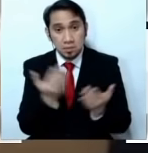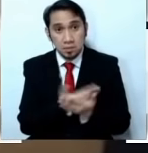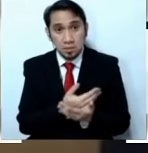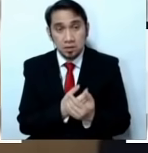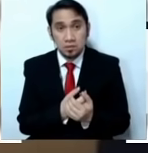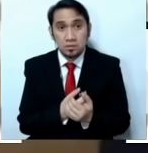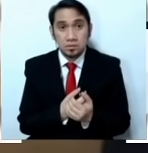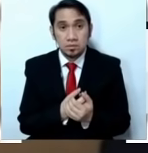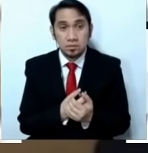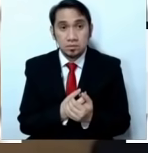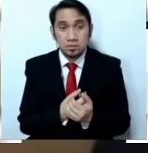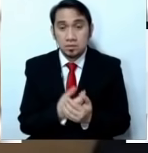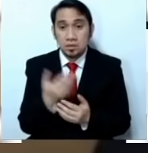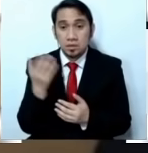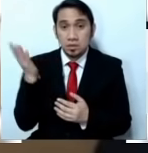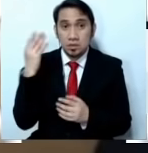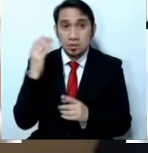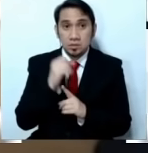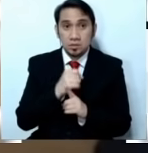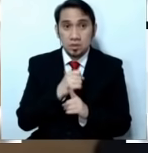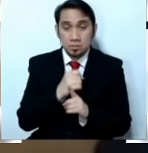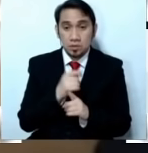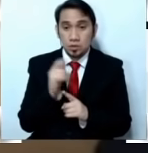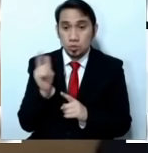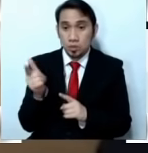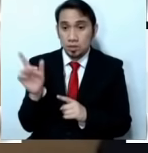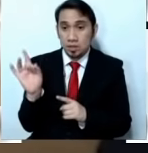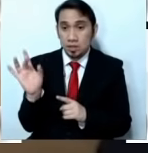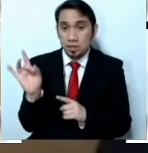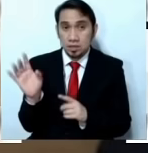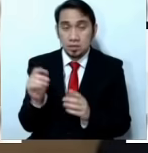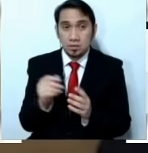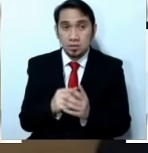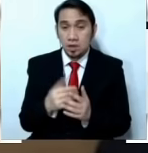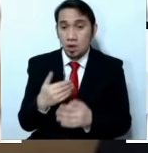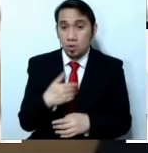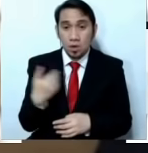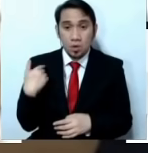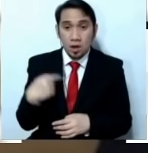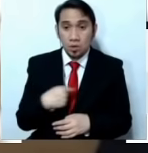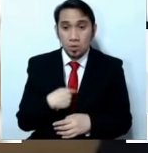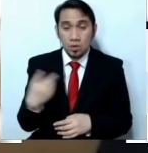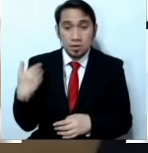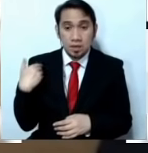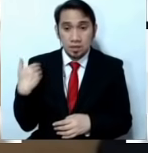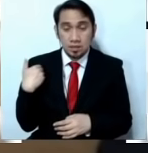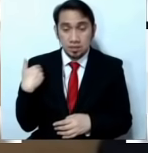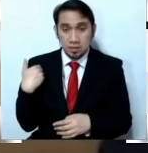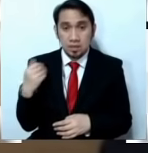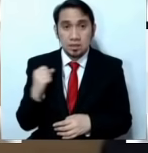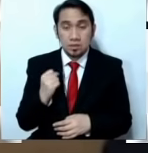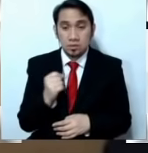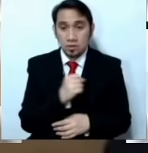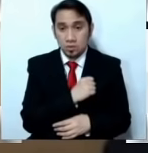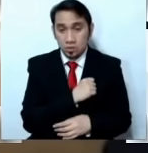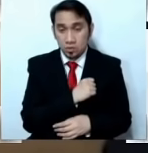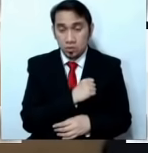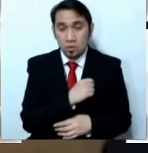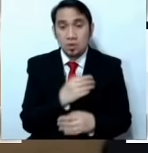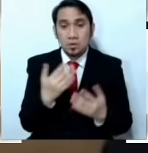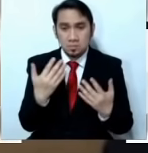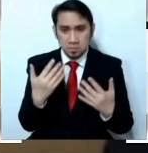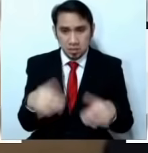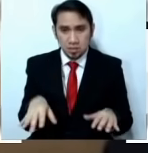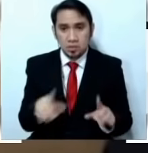noong September 2018 pa, hindi pa ako senador, ay sinagot ko na ito at hinamon ko pa nga si Trillanes